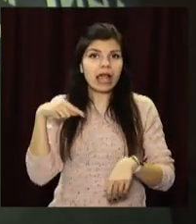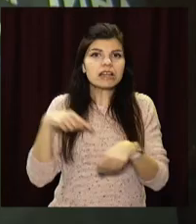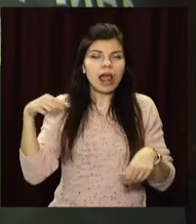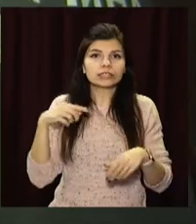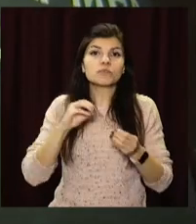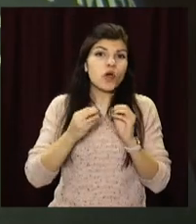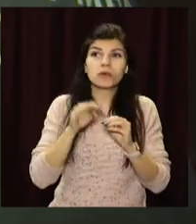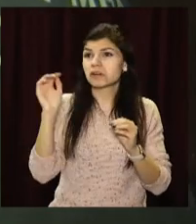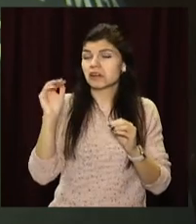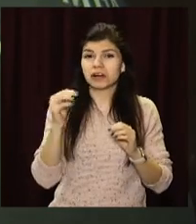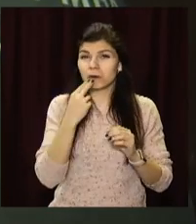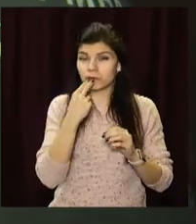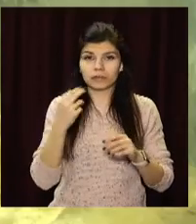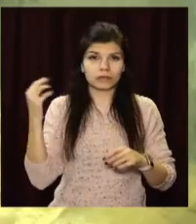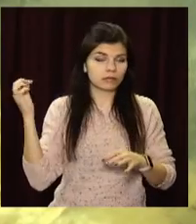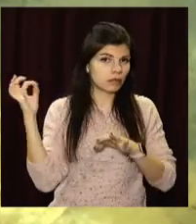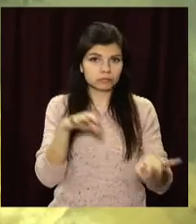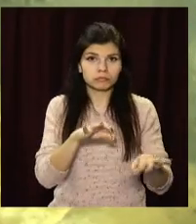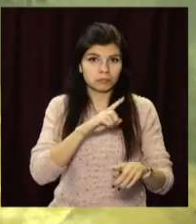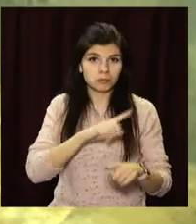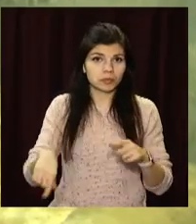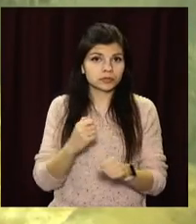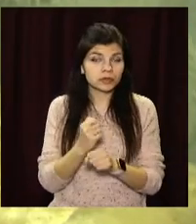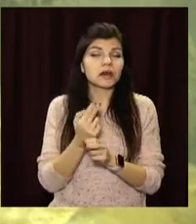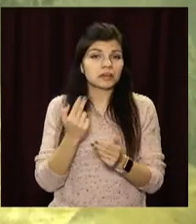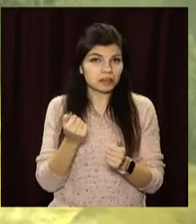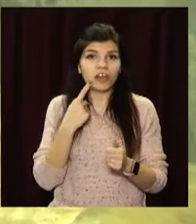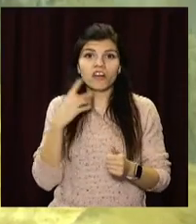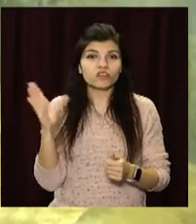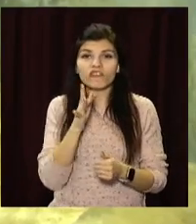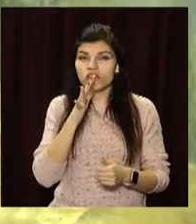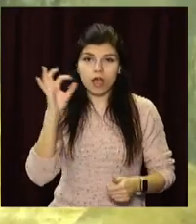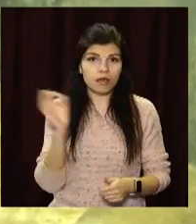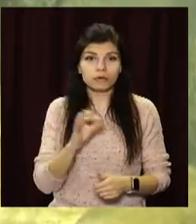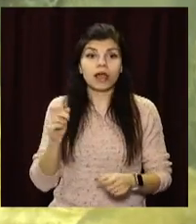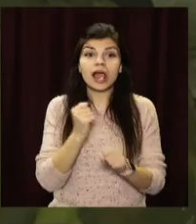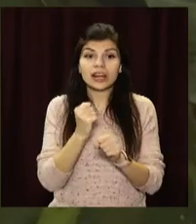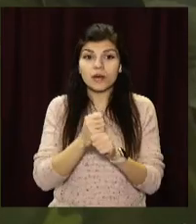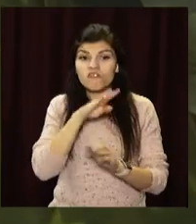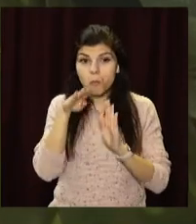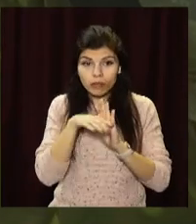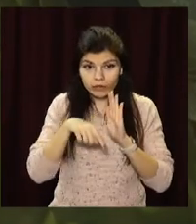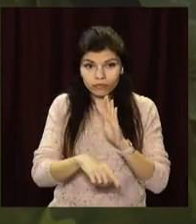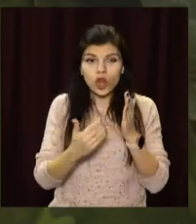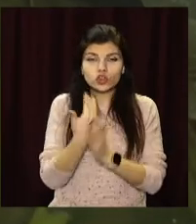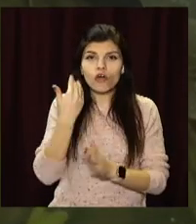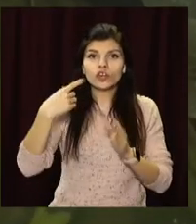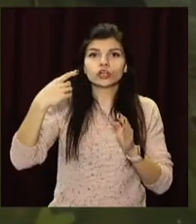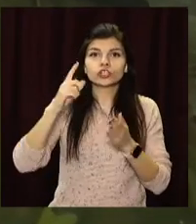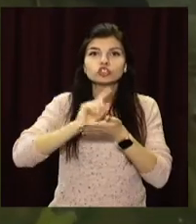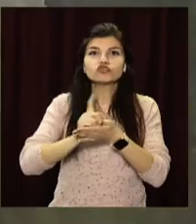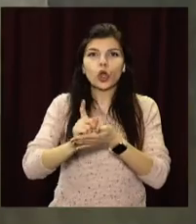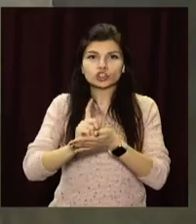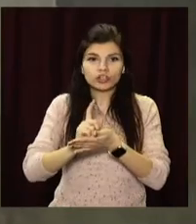їхню проблему дійсно не забарилися, адже все виникло, як то кажуть, водночас. У підвалі тепловики ставили новий лічильник на